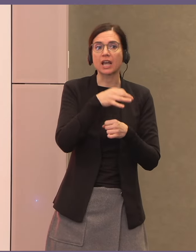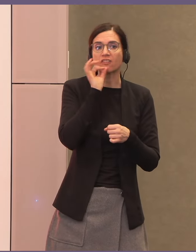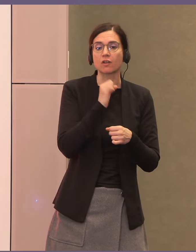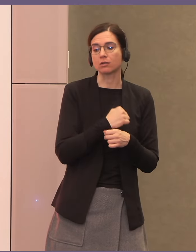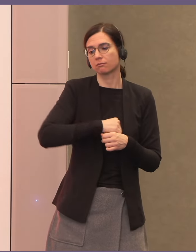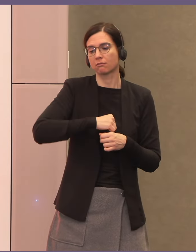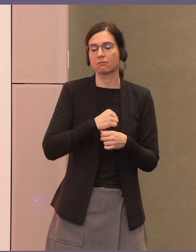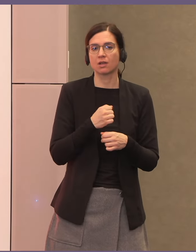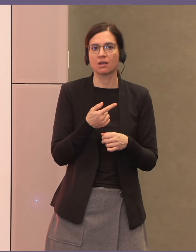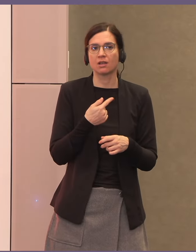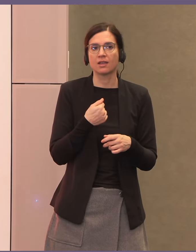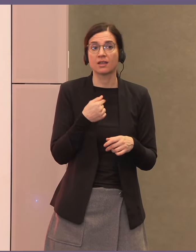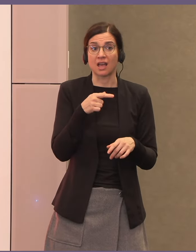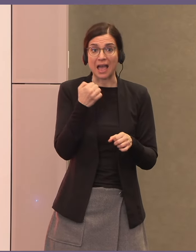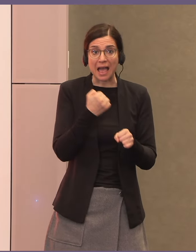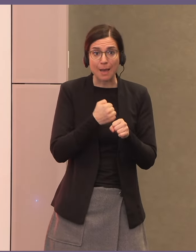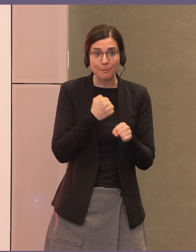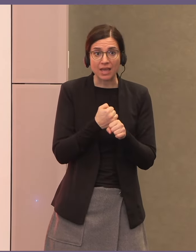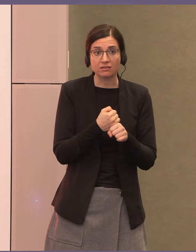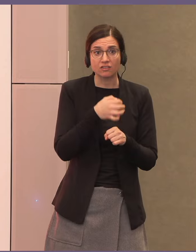Erwerbsleben auszuschließen.